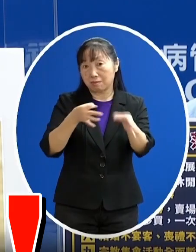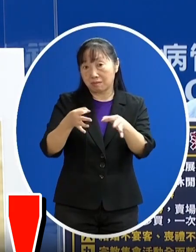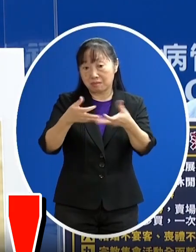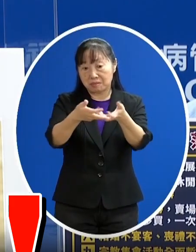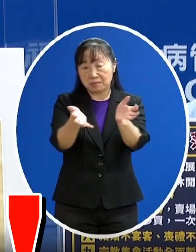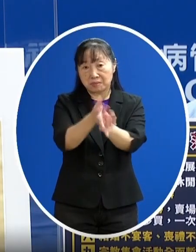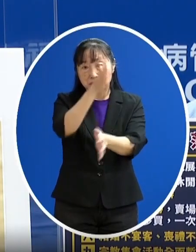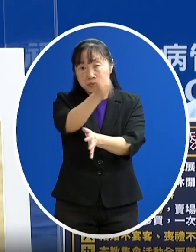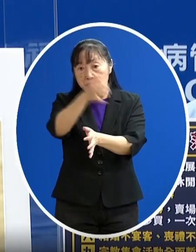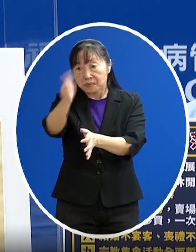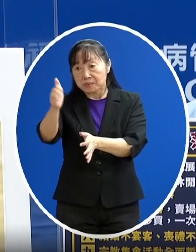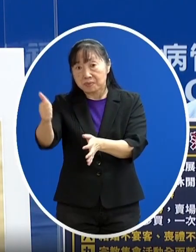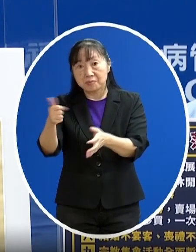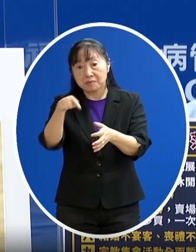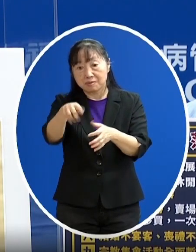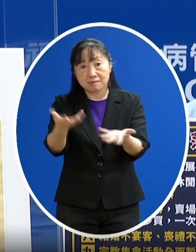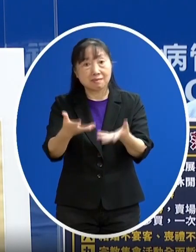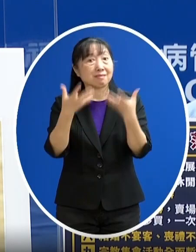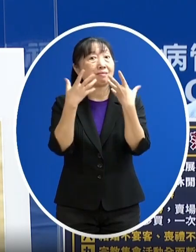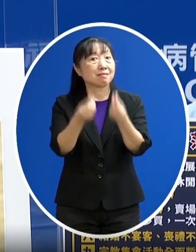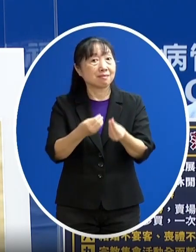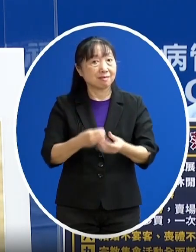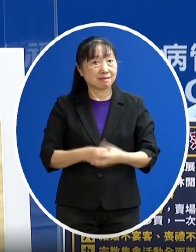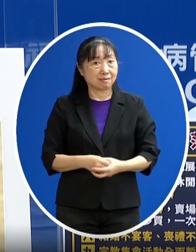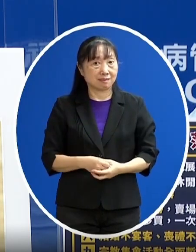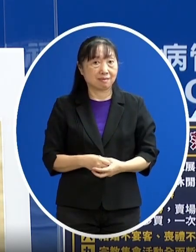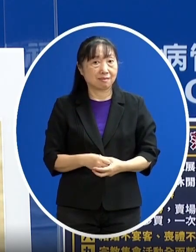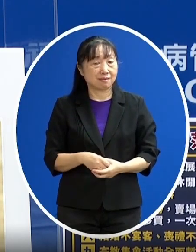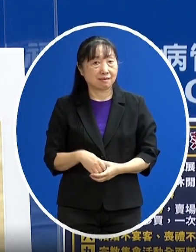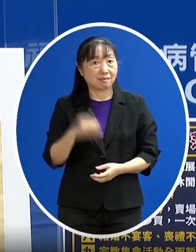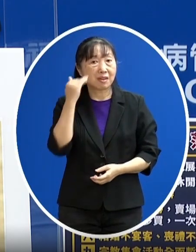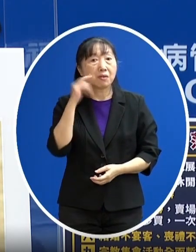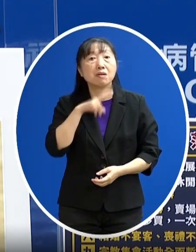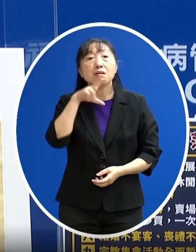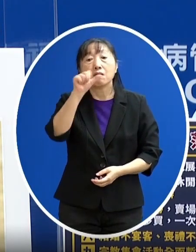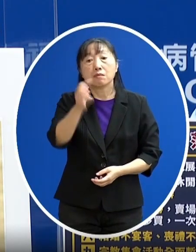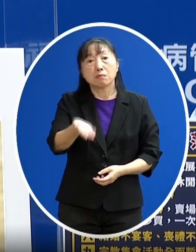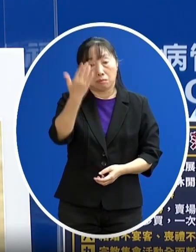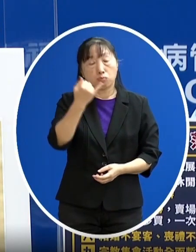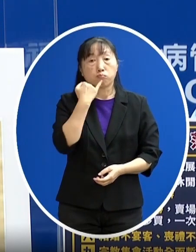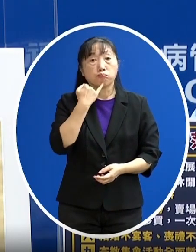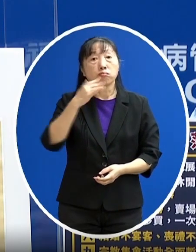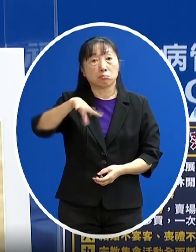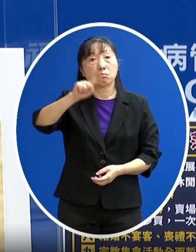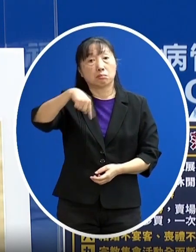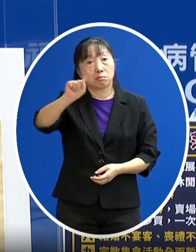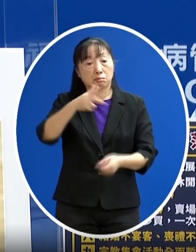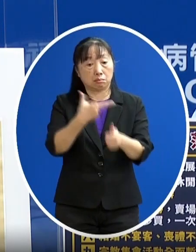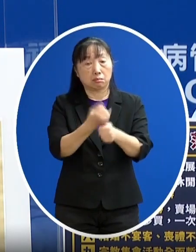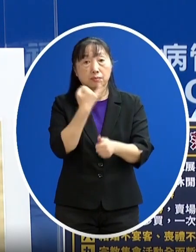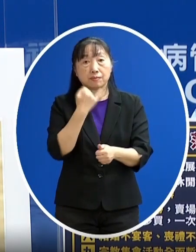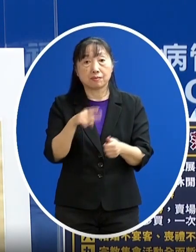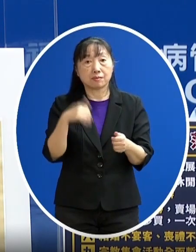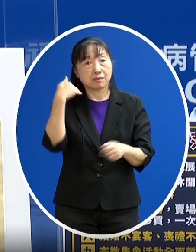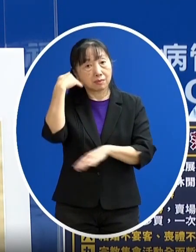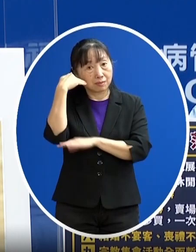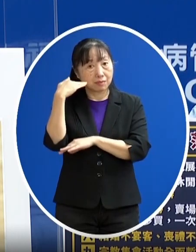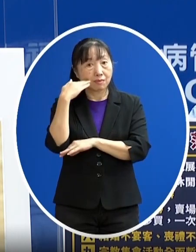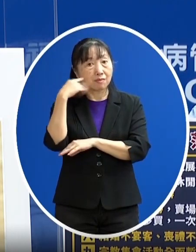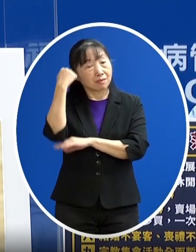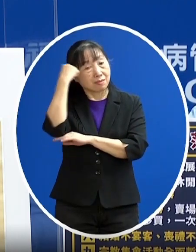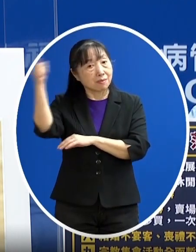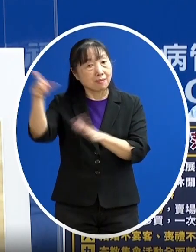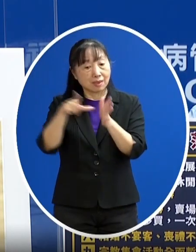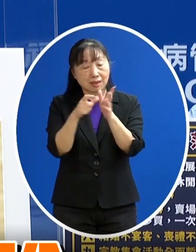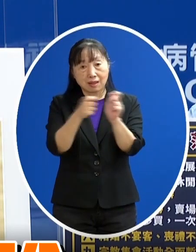佬了。哦，那个他们大概会有，如果有75岁以上，那大概就可以打。那如果住在长照区的机构，也